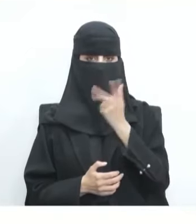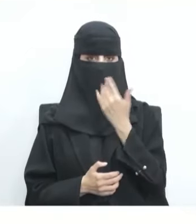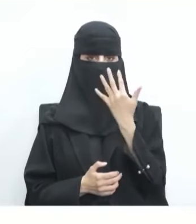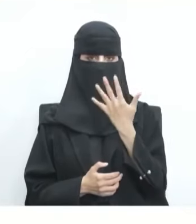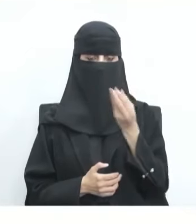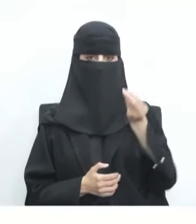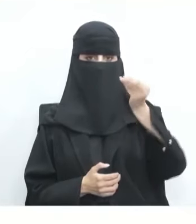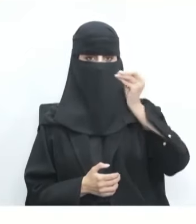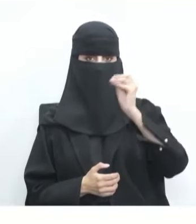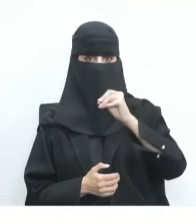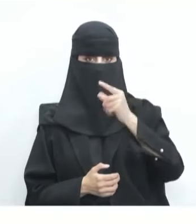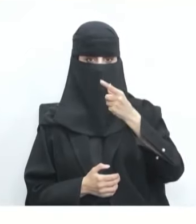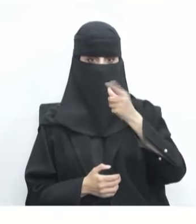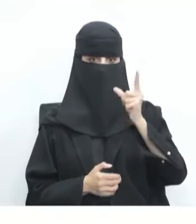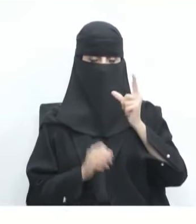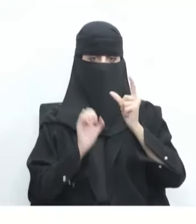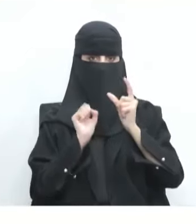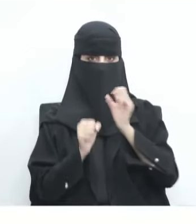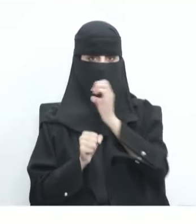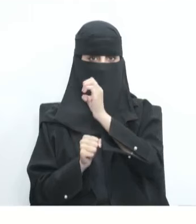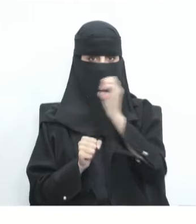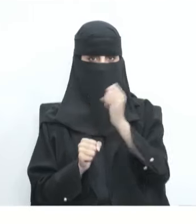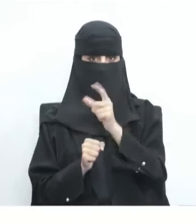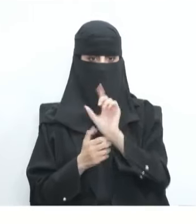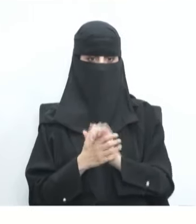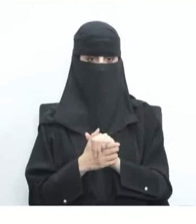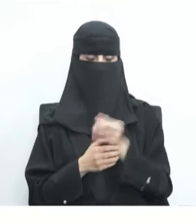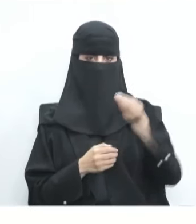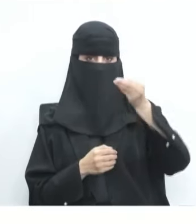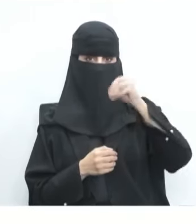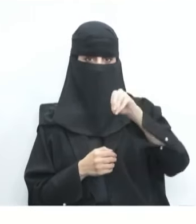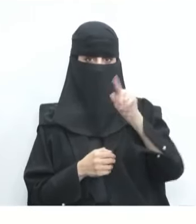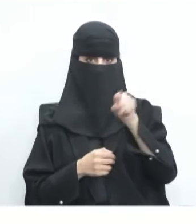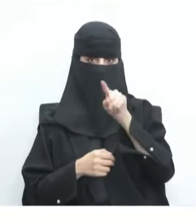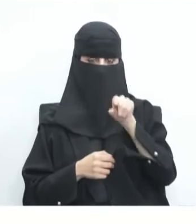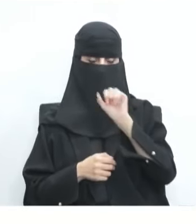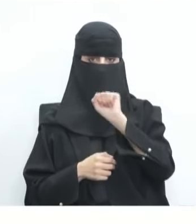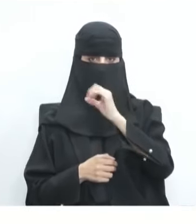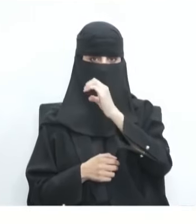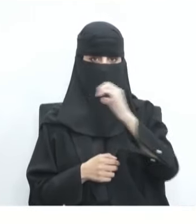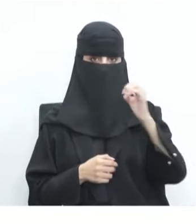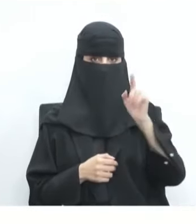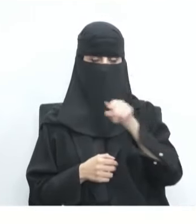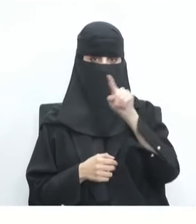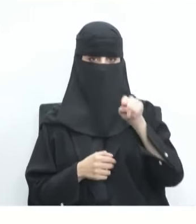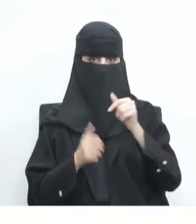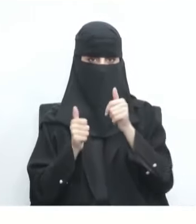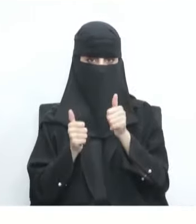السؤال الخامس اضع اشاره صح يمينا العباره الصحيحه